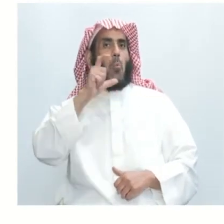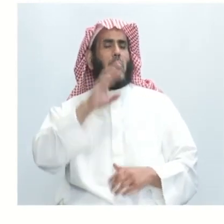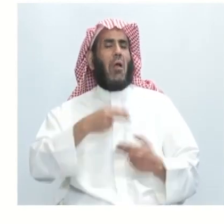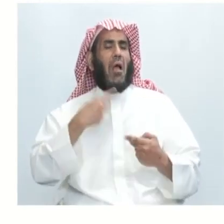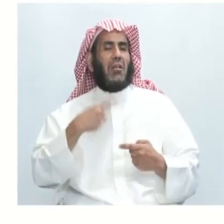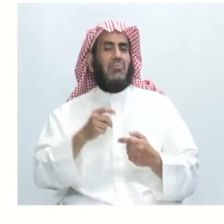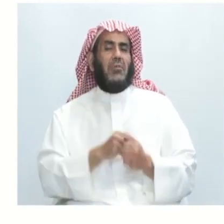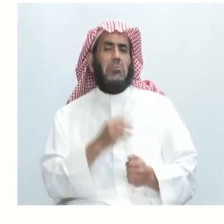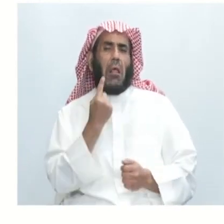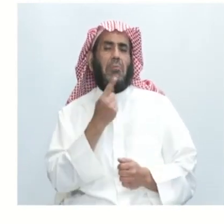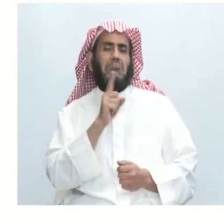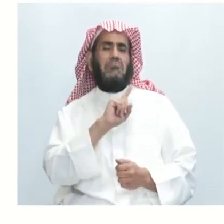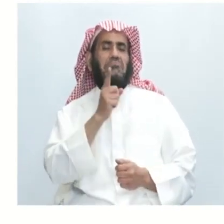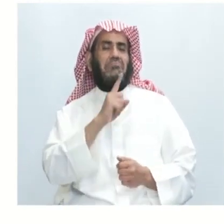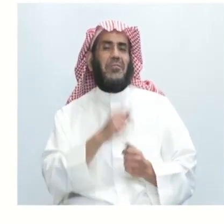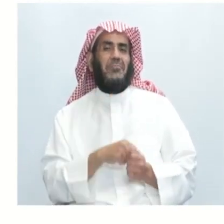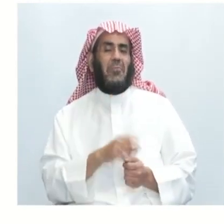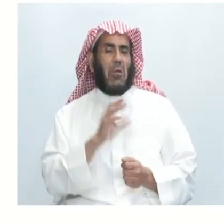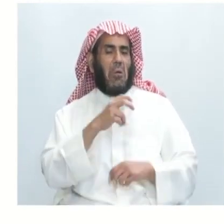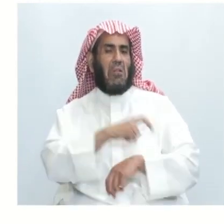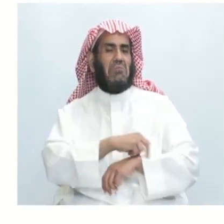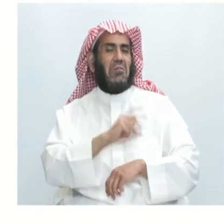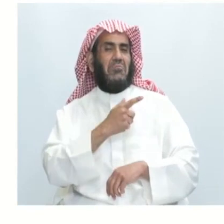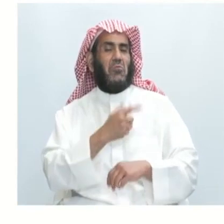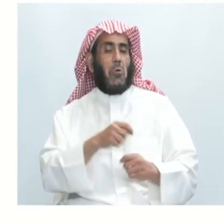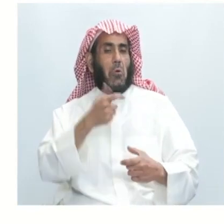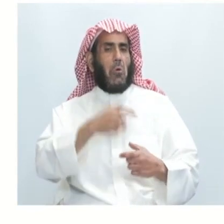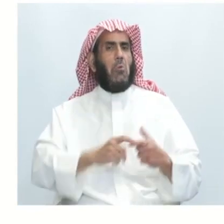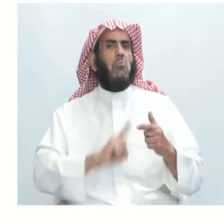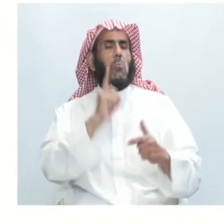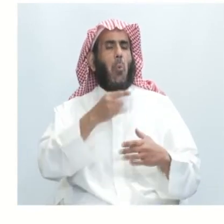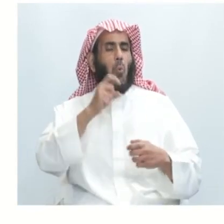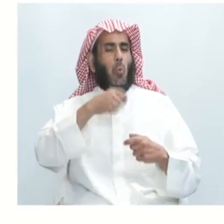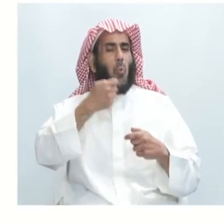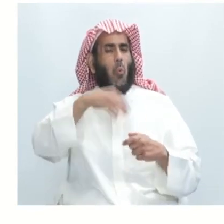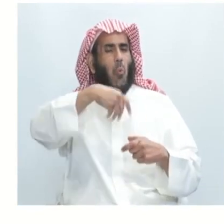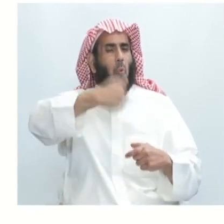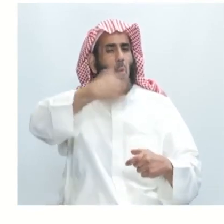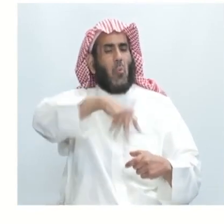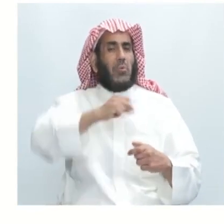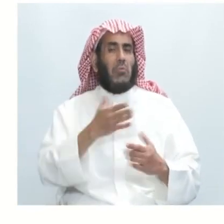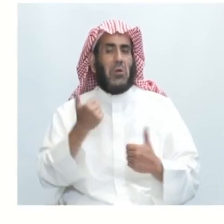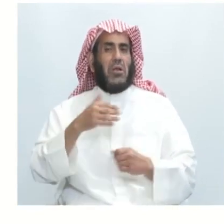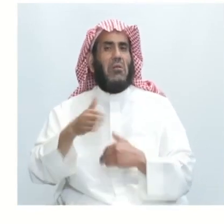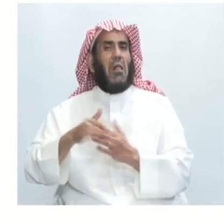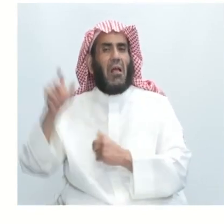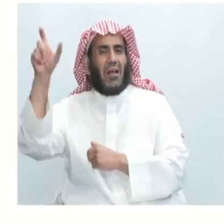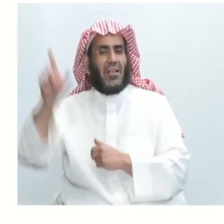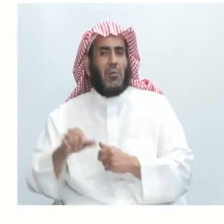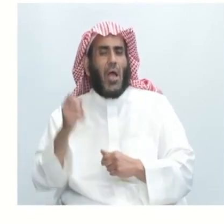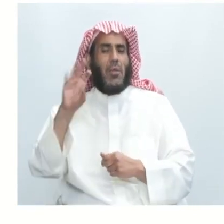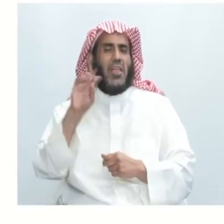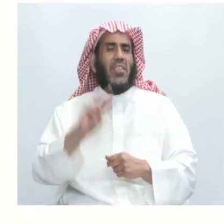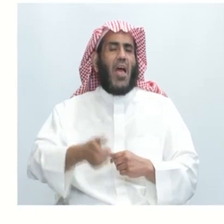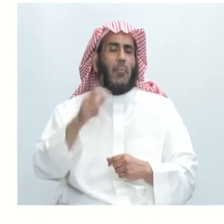كعادته درهم لا ايها الفقير سوف يملا هواك هذا الكوب بالدراهم ونادى على خادمه ابي